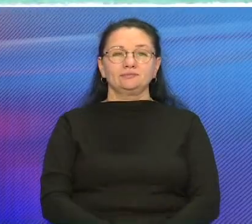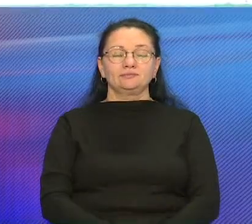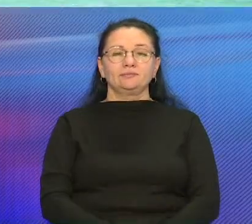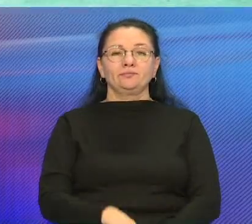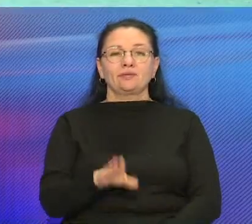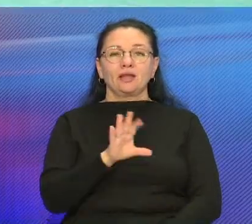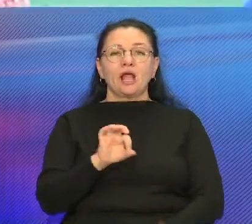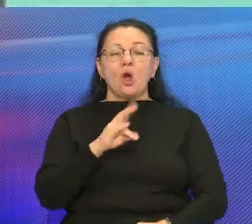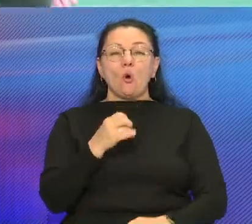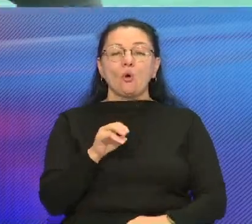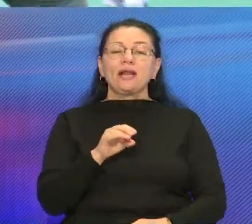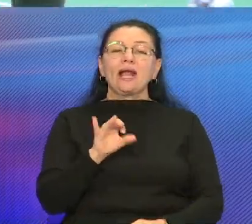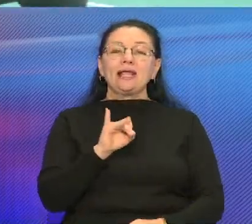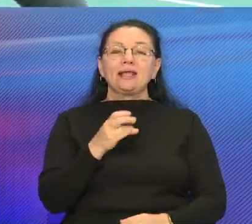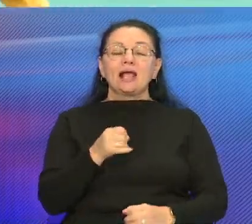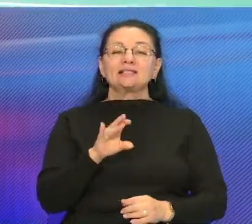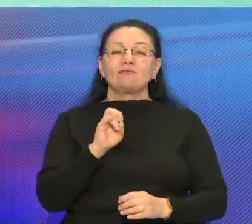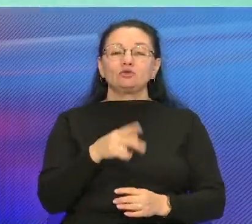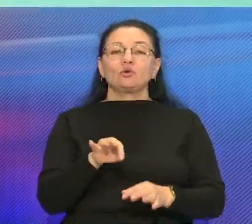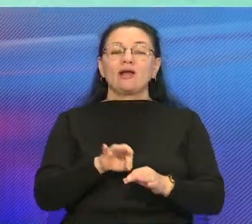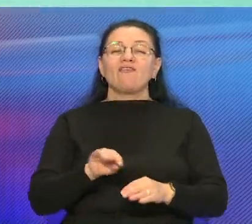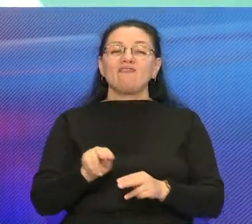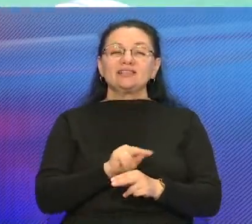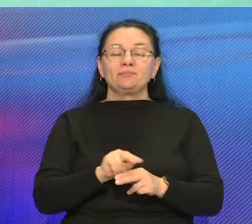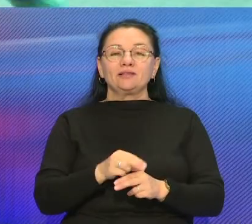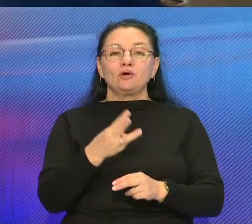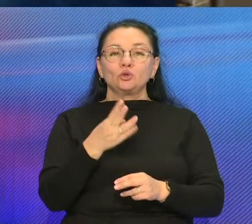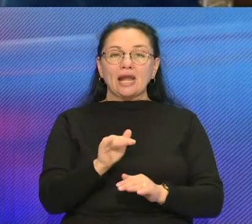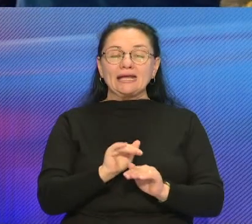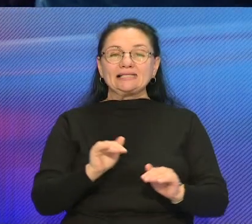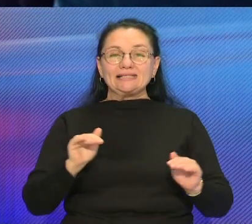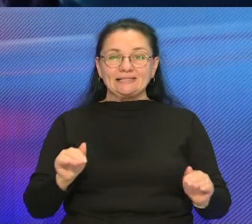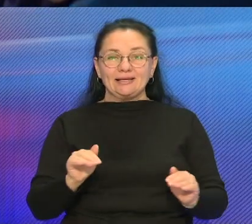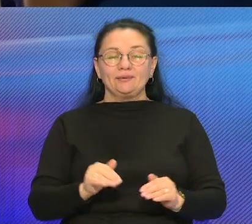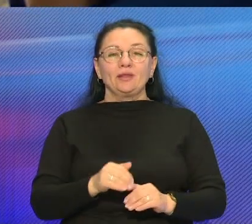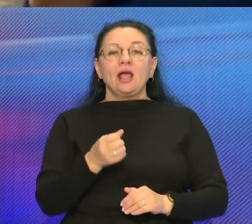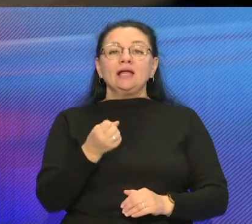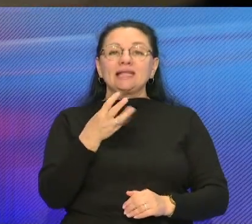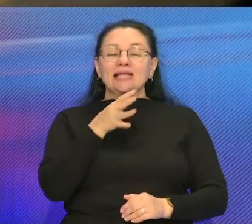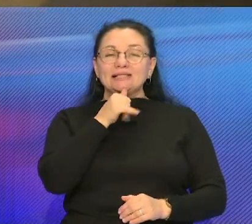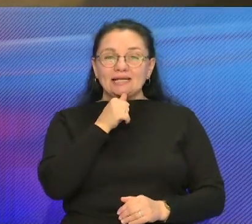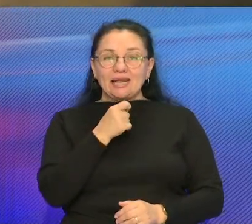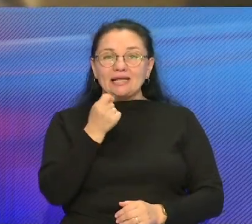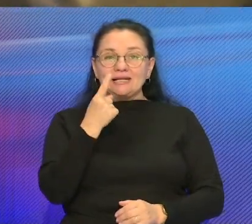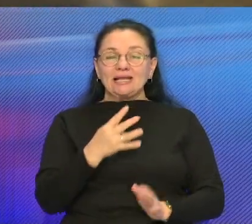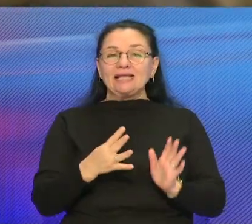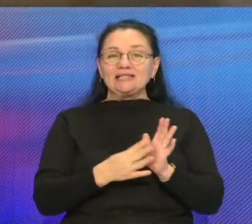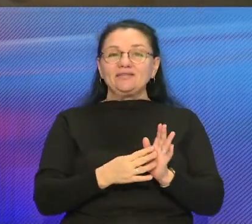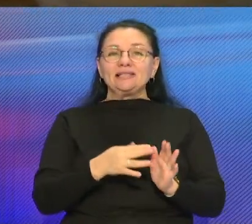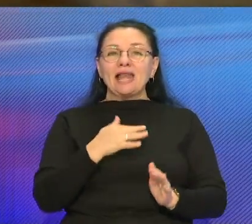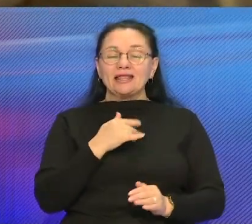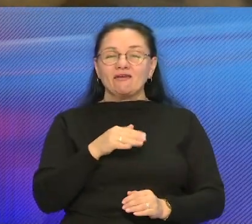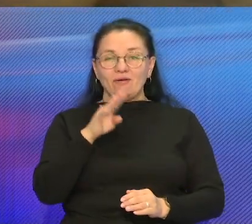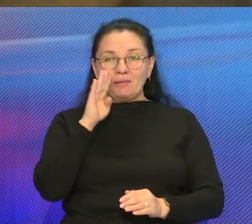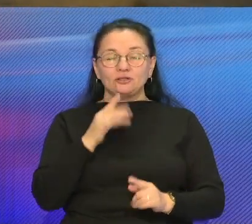Вольга и Владимир Саучук выховывают троих детей. 13-годовую Ксению, 11-годового Микиту и 9-годового Даниила.